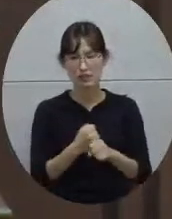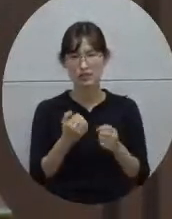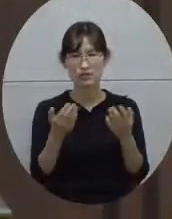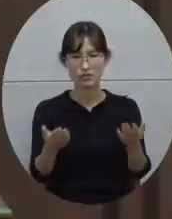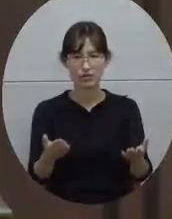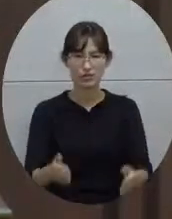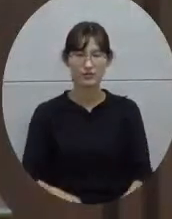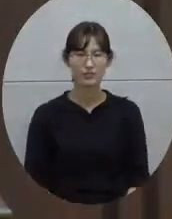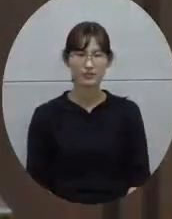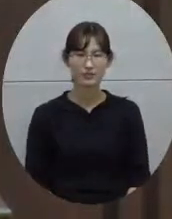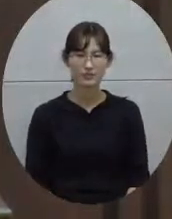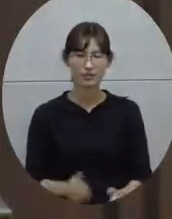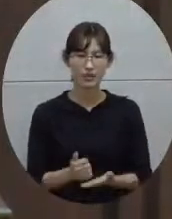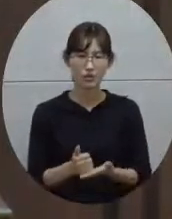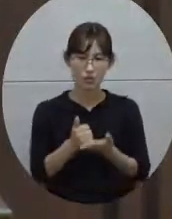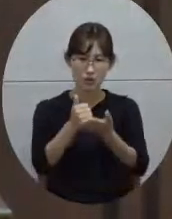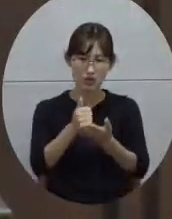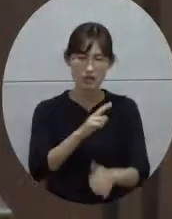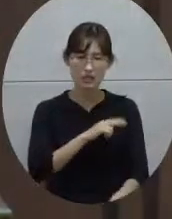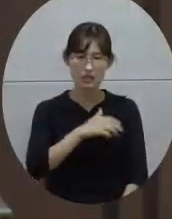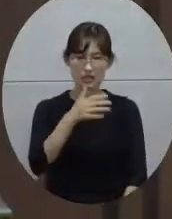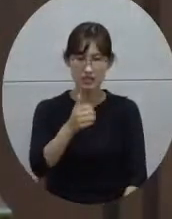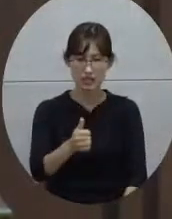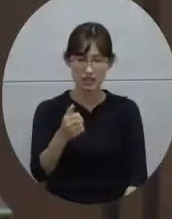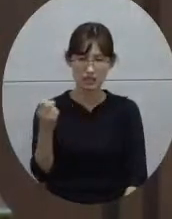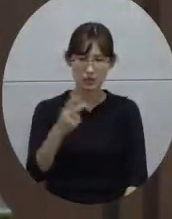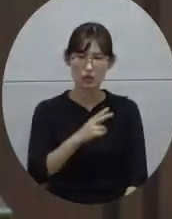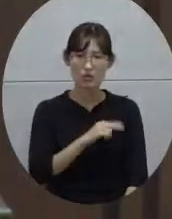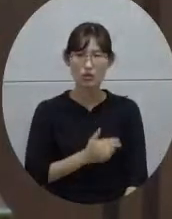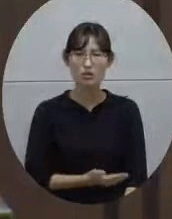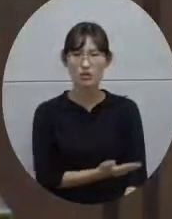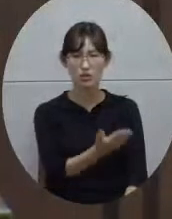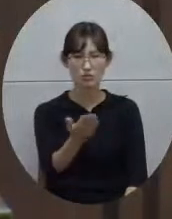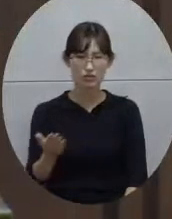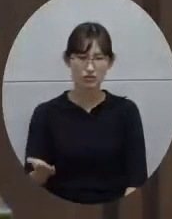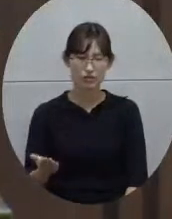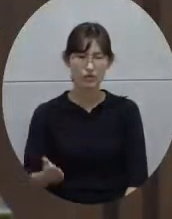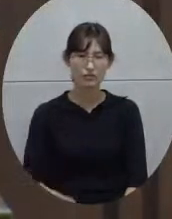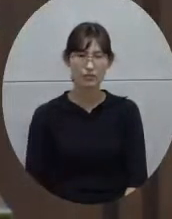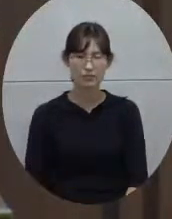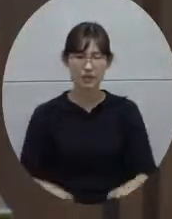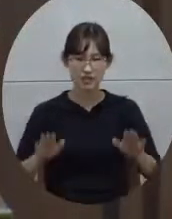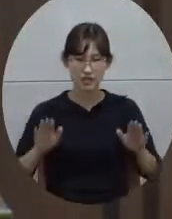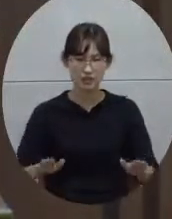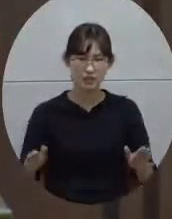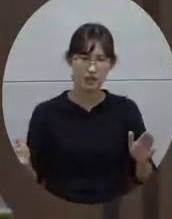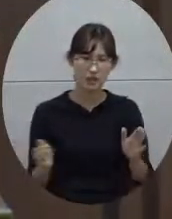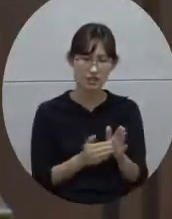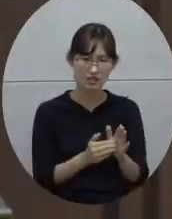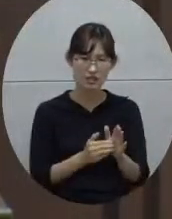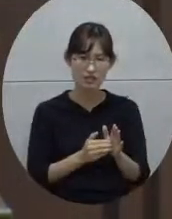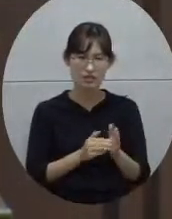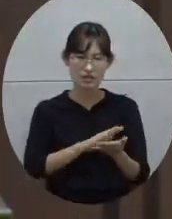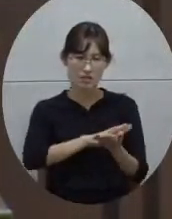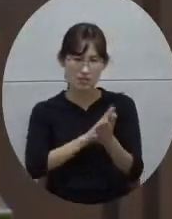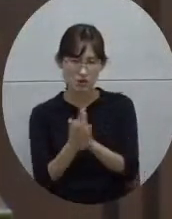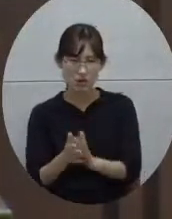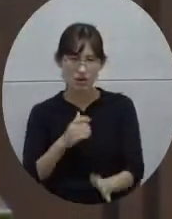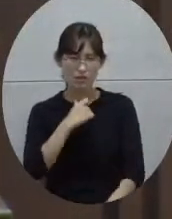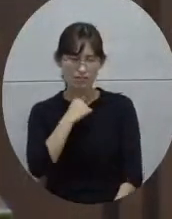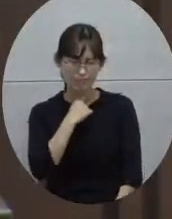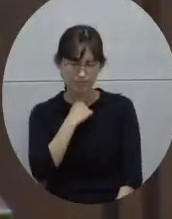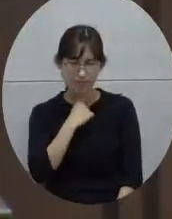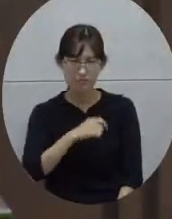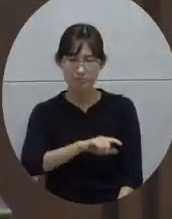존경하는 의장님 그리고 의원님 여러분, 지금까지 변화에 대한 시대적 요구와 시민들의